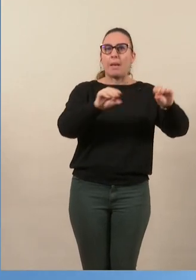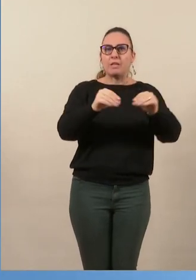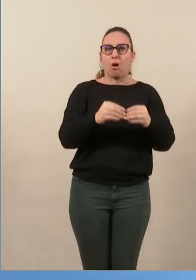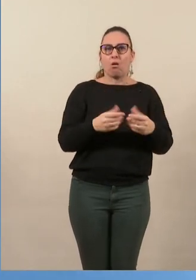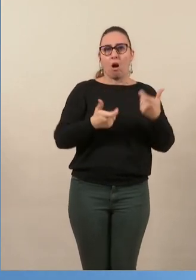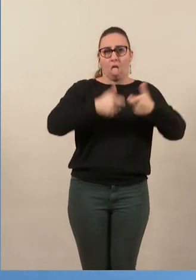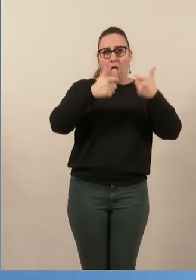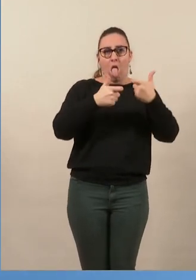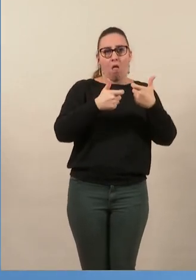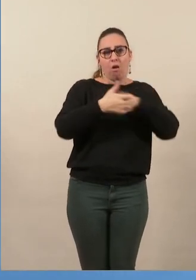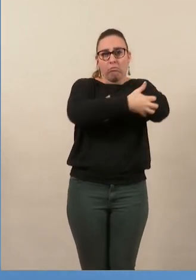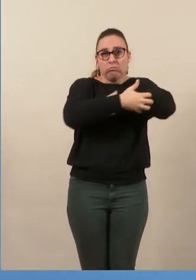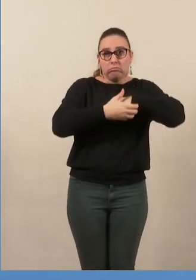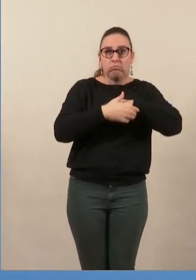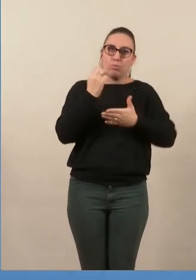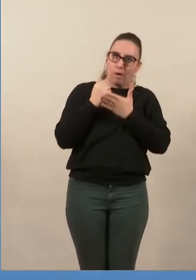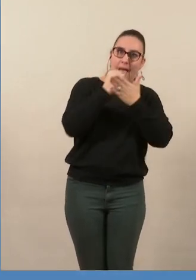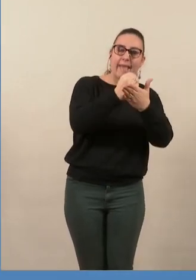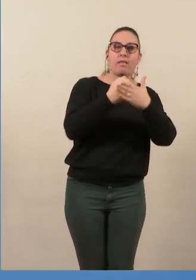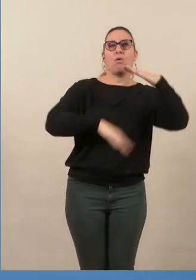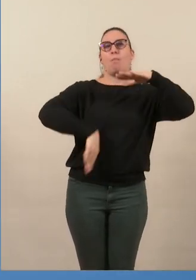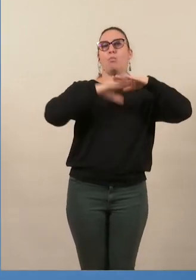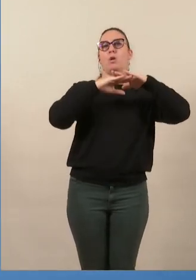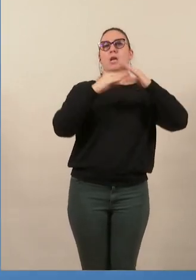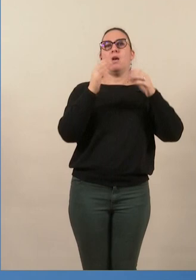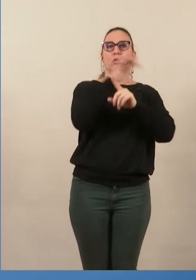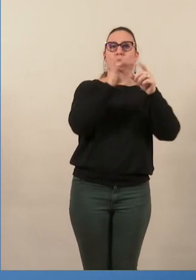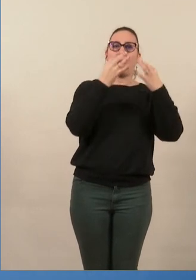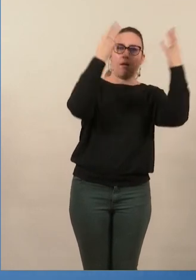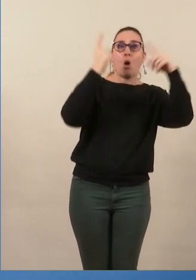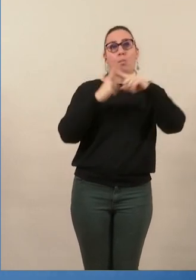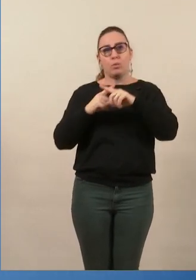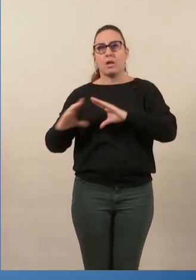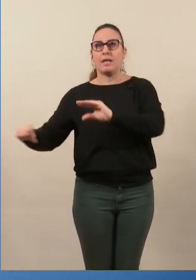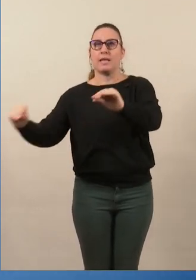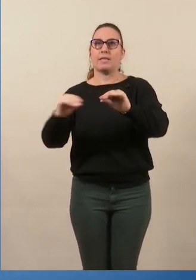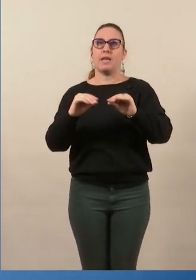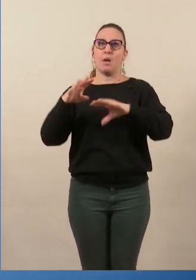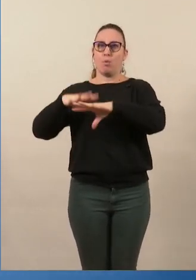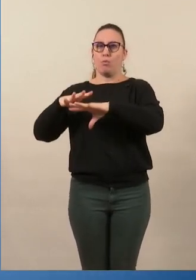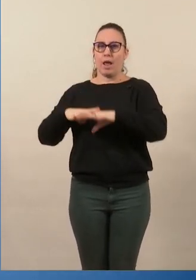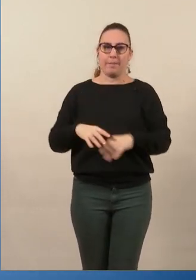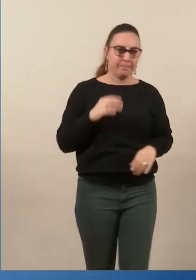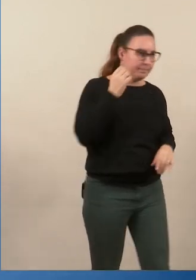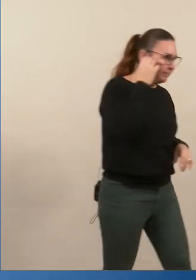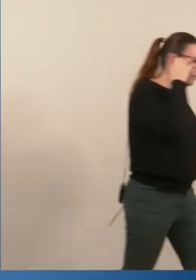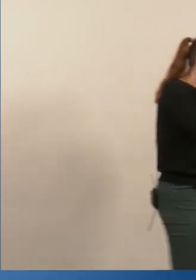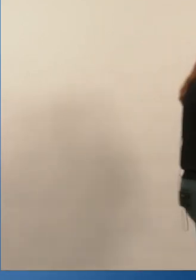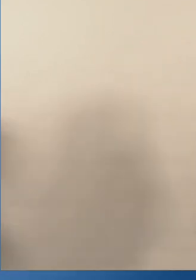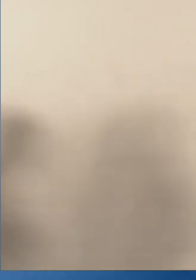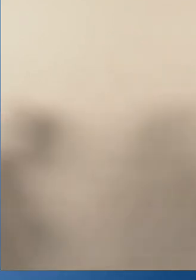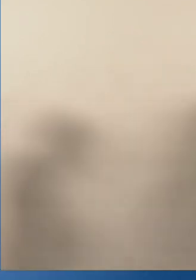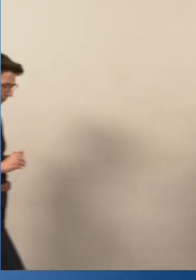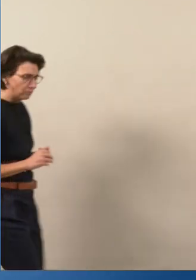le bouclier social et climatique mais aussi accompagner plus fortement les les quartiers populaires nous avons mis beaucoup d'énergie depuis 2014 sur